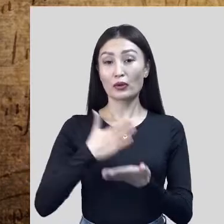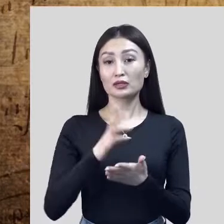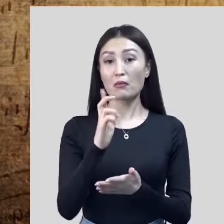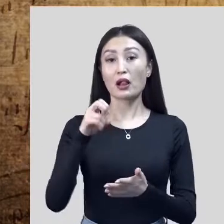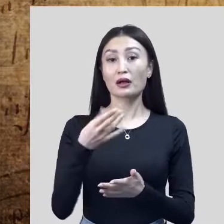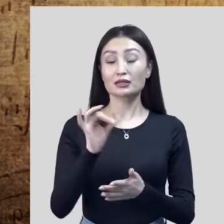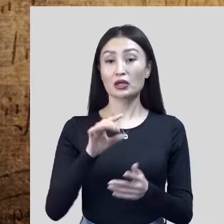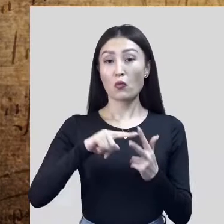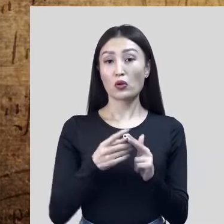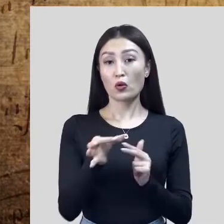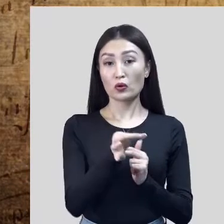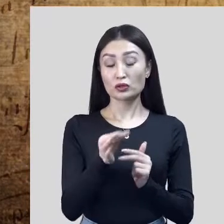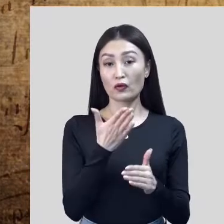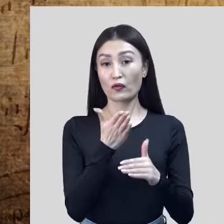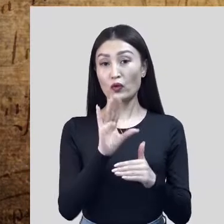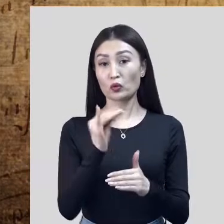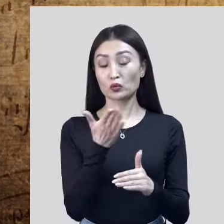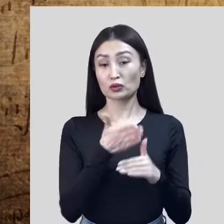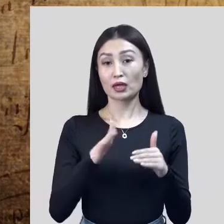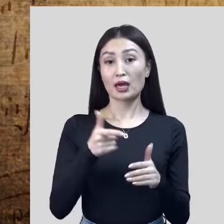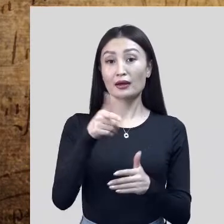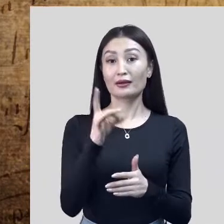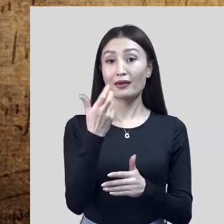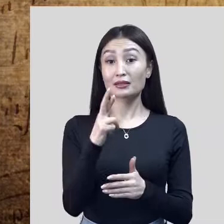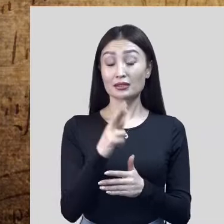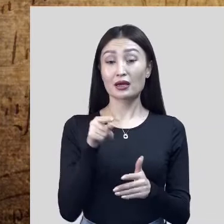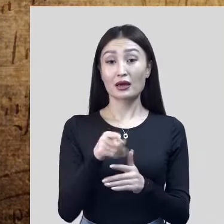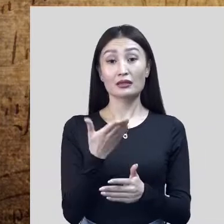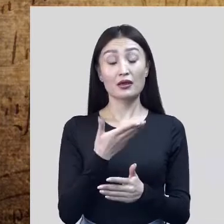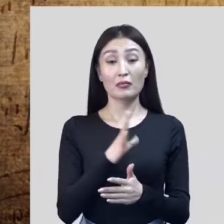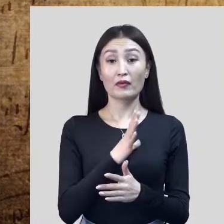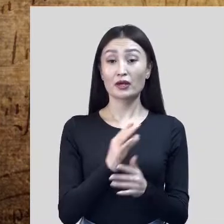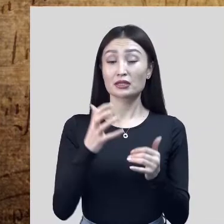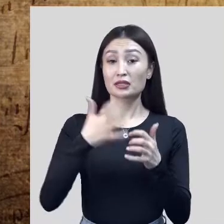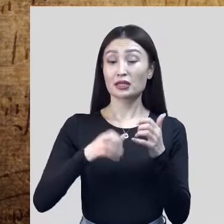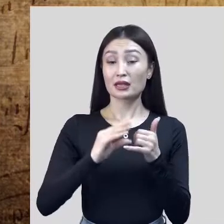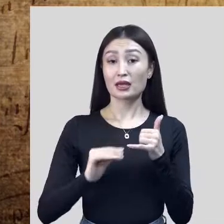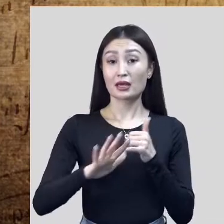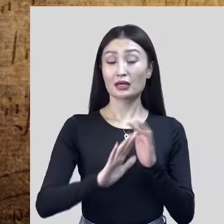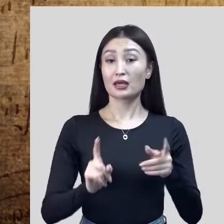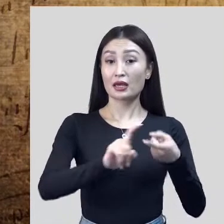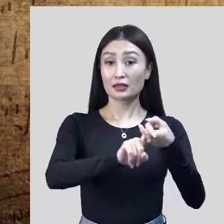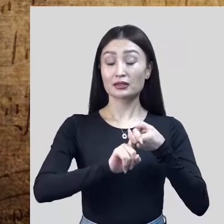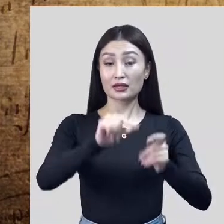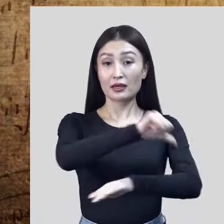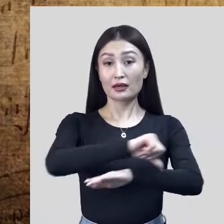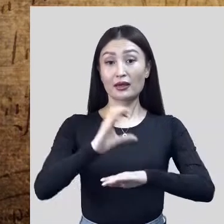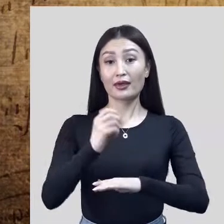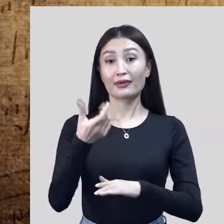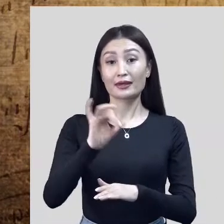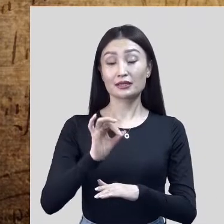Балканский полуостров. В южной его части расположена Греция. Она омывается Средиземным морем, а на востоке – Эгейским морем.